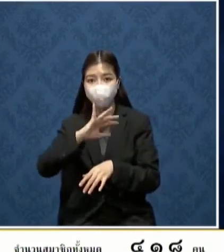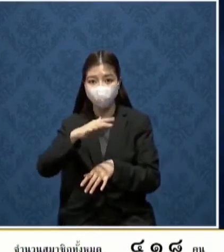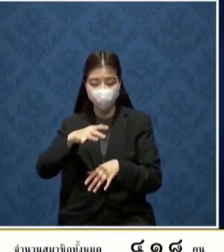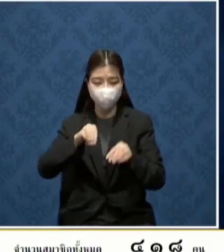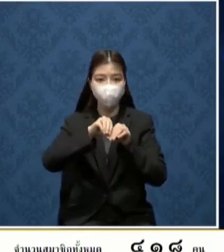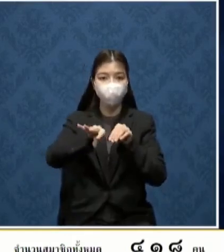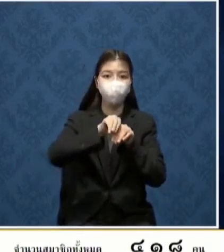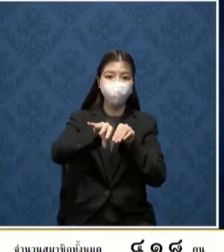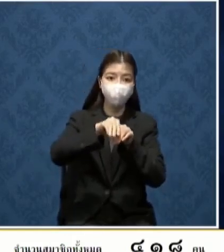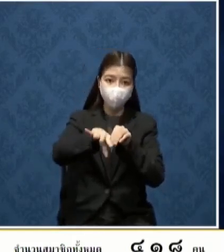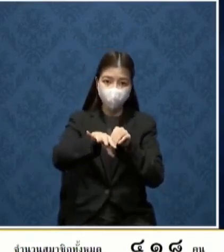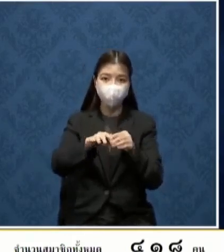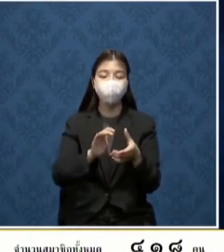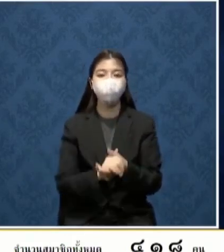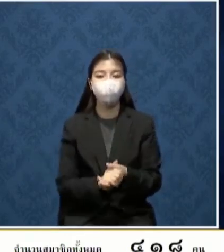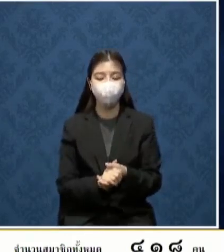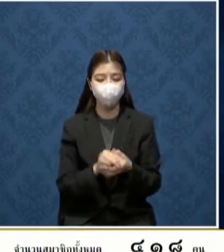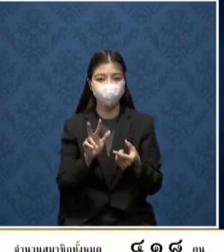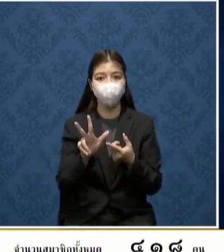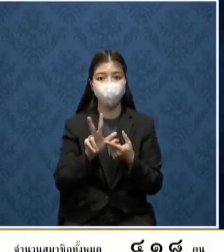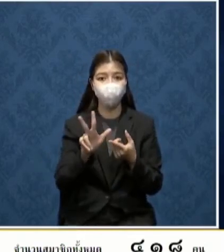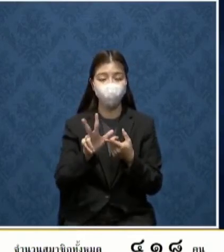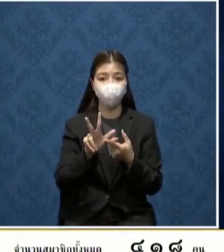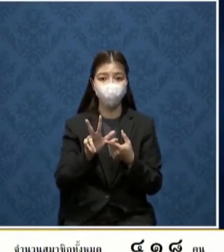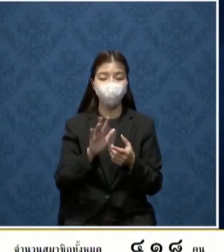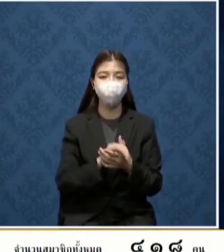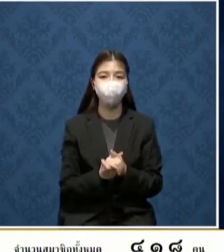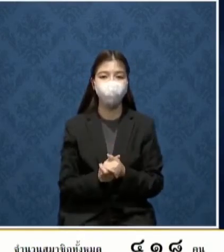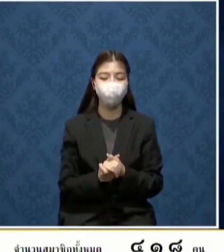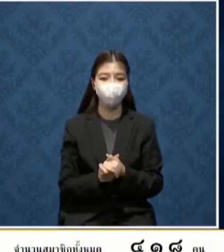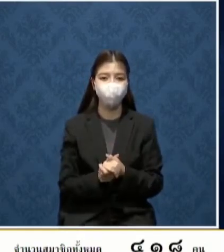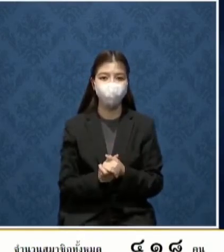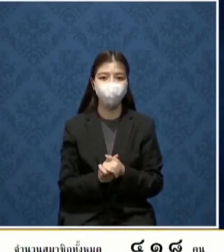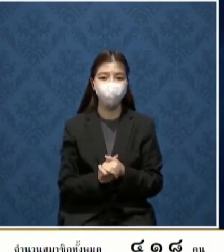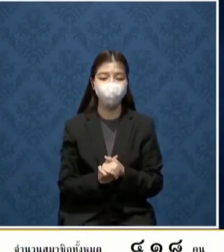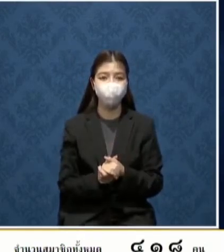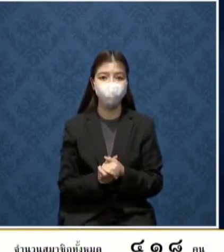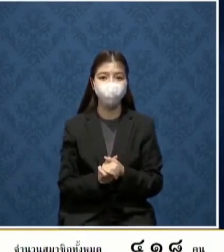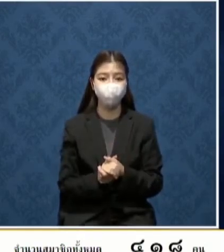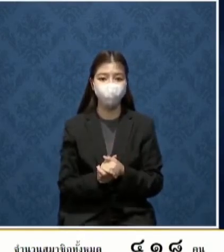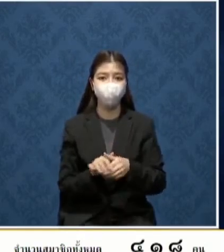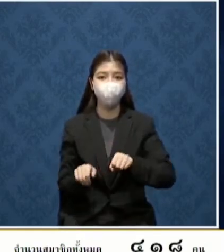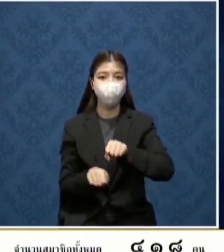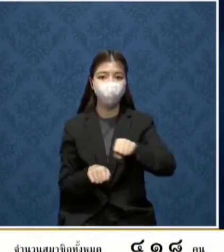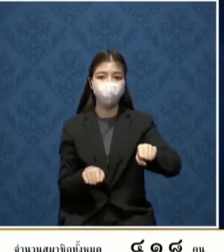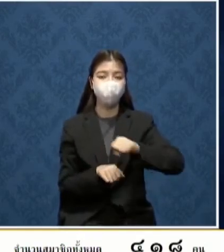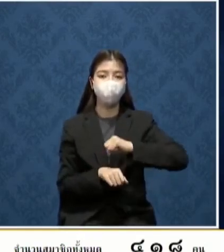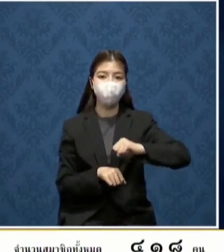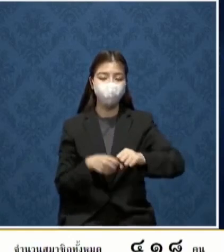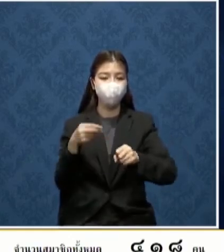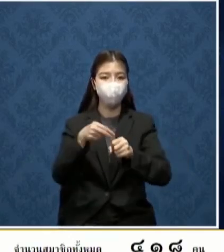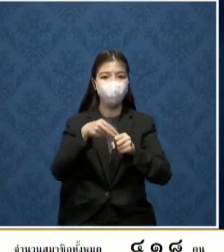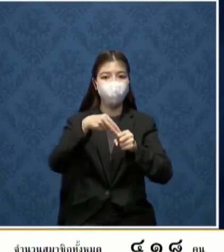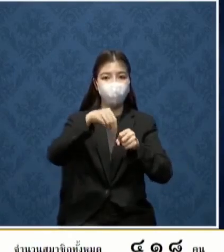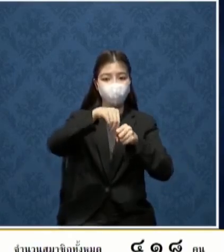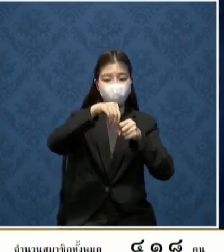ี่ส yereง กกชมของเกีด้านซ้ายมีน้มนลวงหลายออกมาขนาด